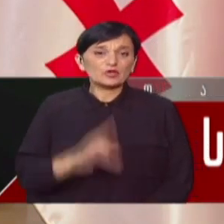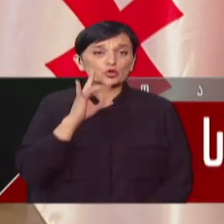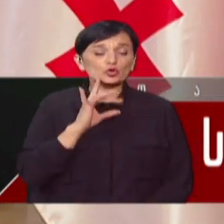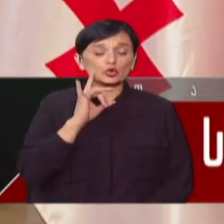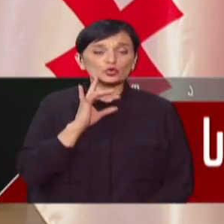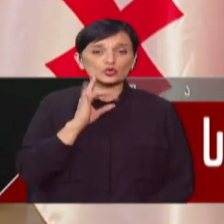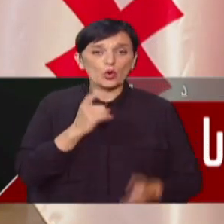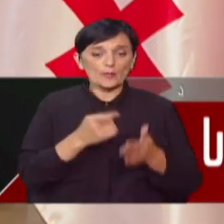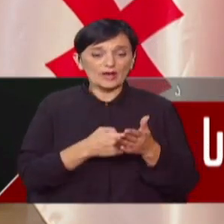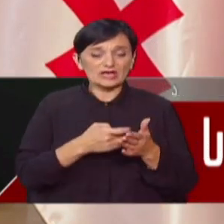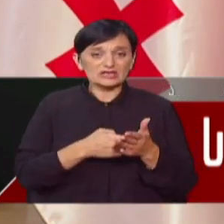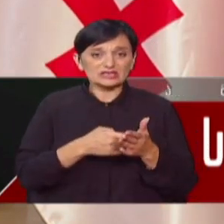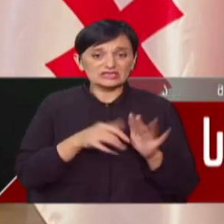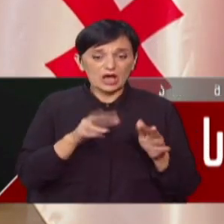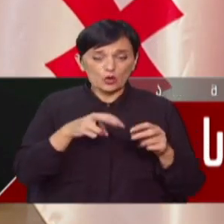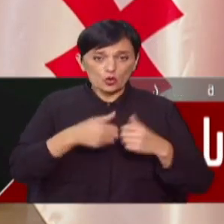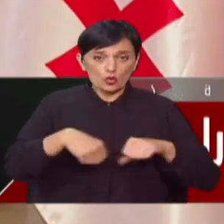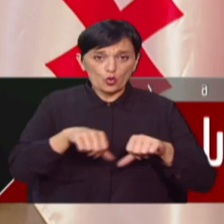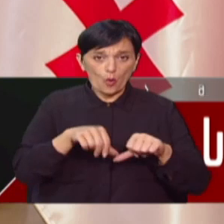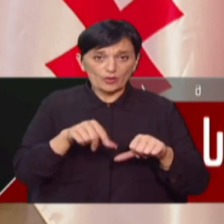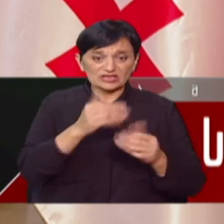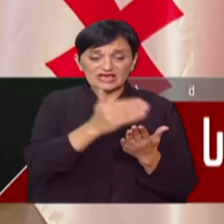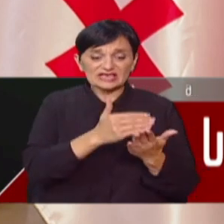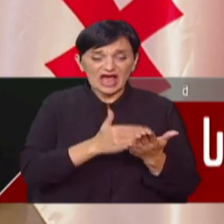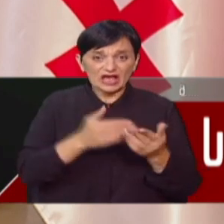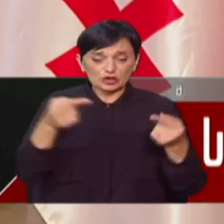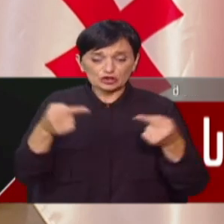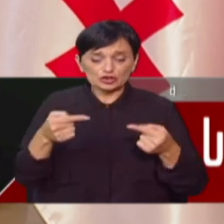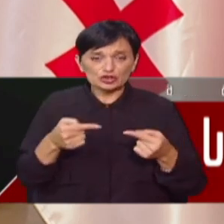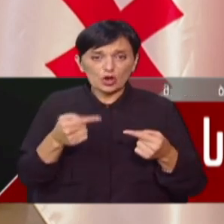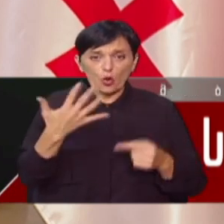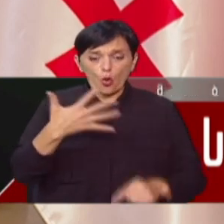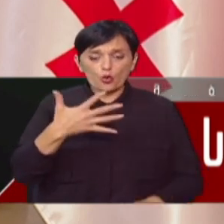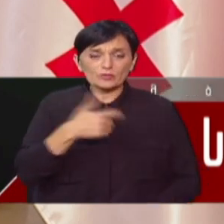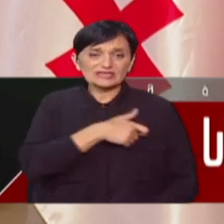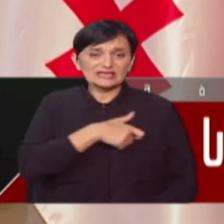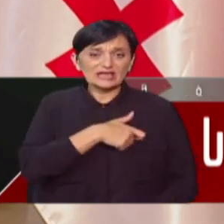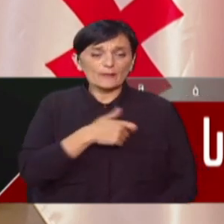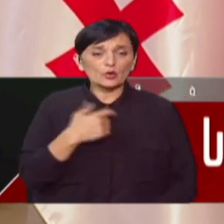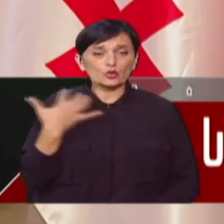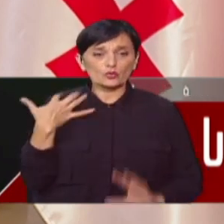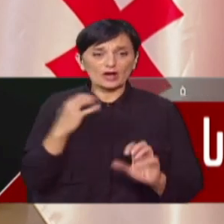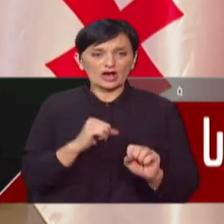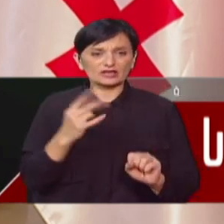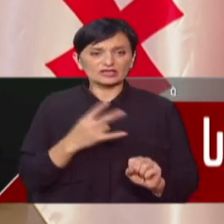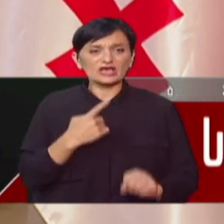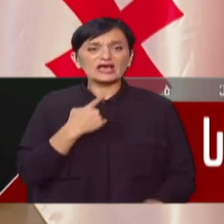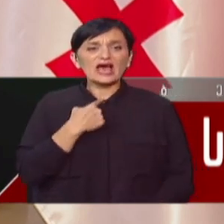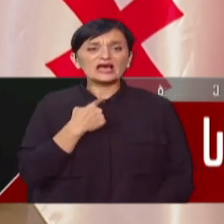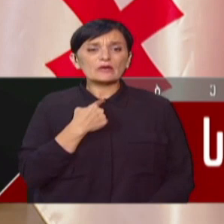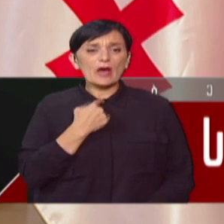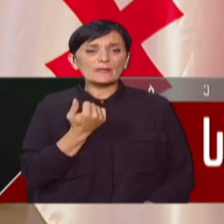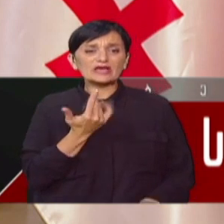დროებითი საგამოძიებო კომისიის შექმნას რეგლამენტის შესაბამისად ჭირდება 50 დეპუტატის მხარდაჭერა. ხმების ეს